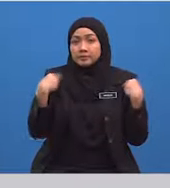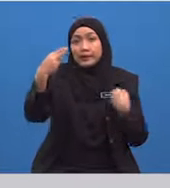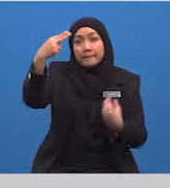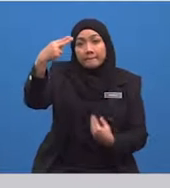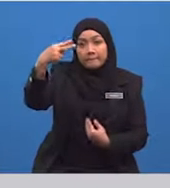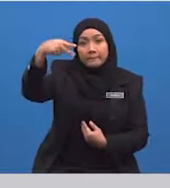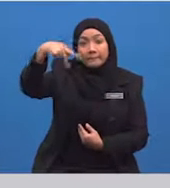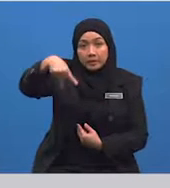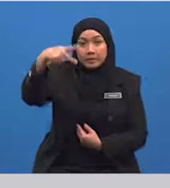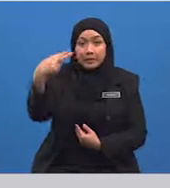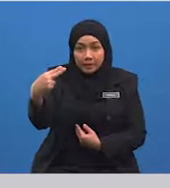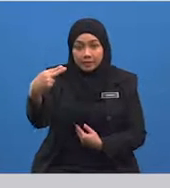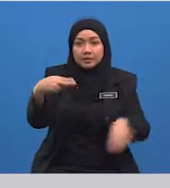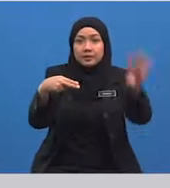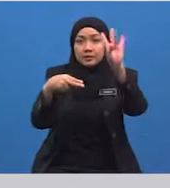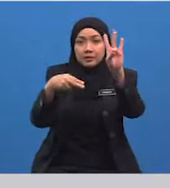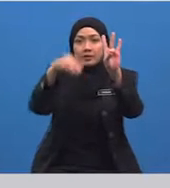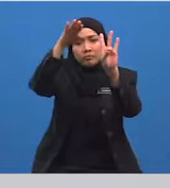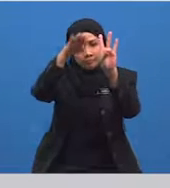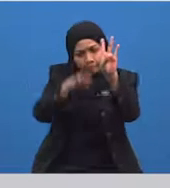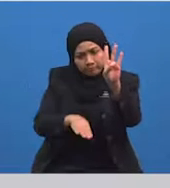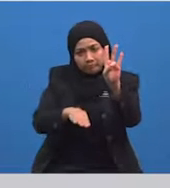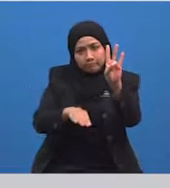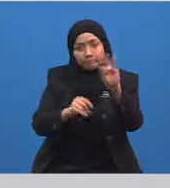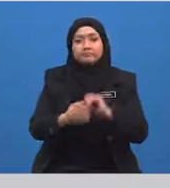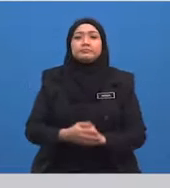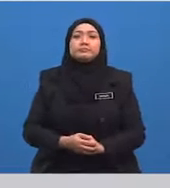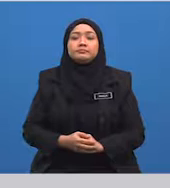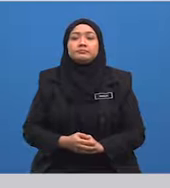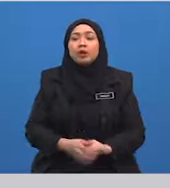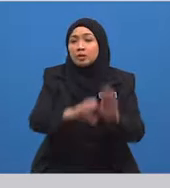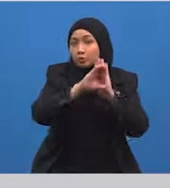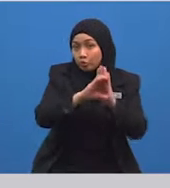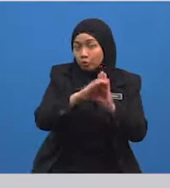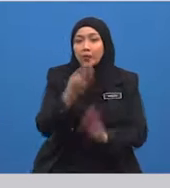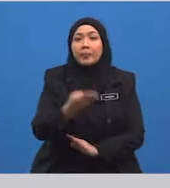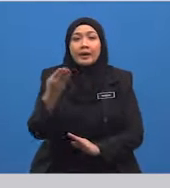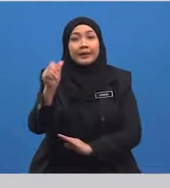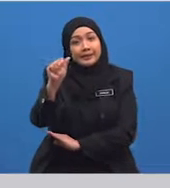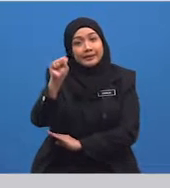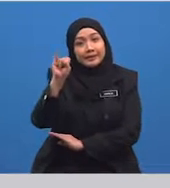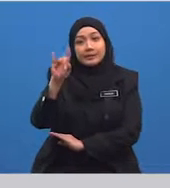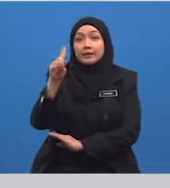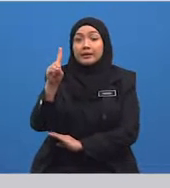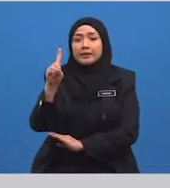Bolehkah murid-murid memberikan beberapa contoh bahan yang berasid yang anda tahu?